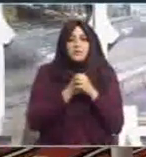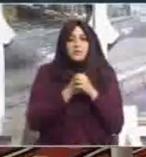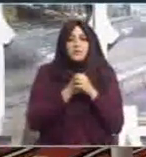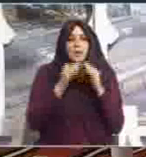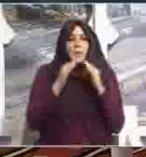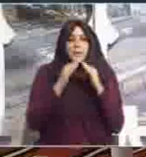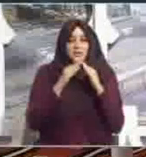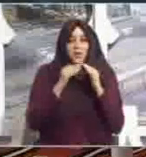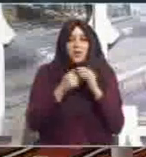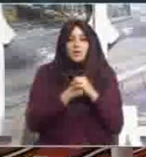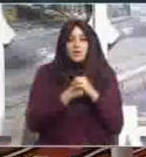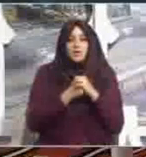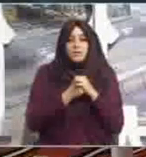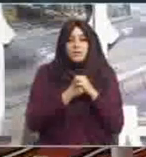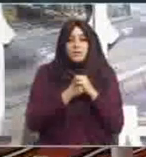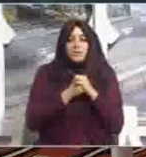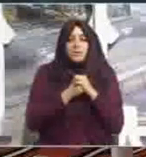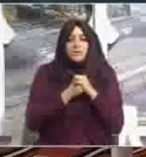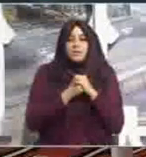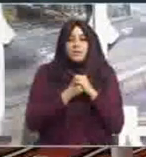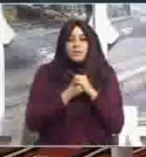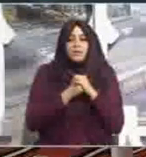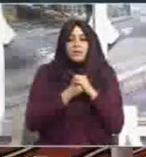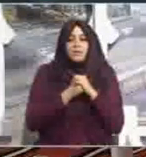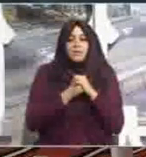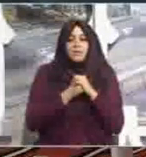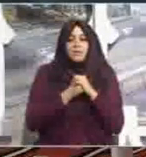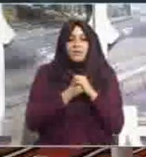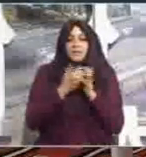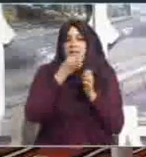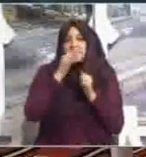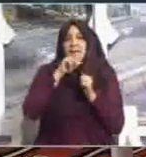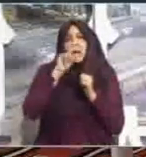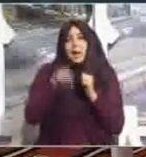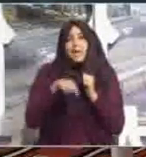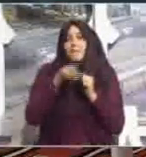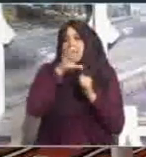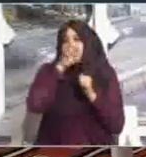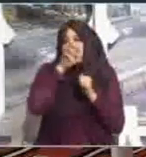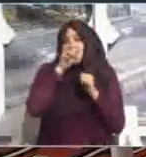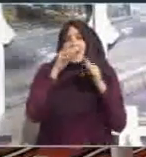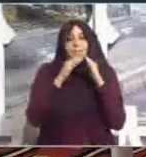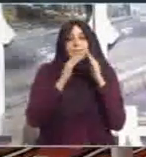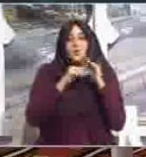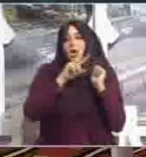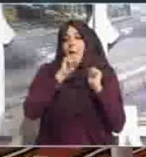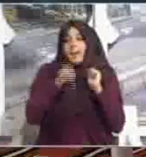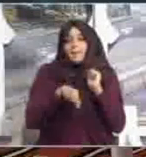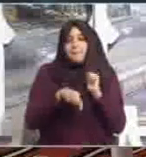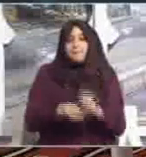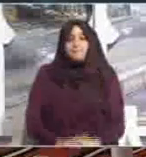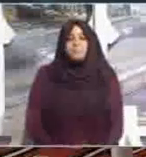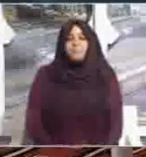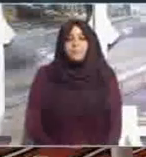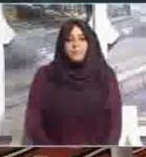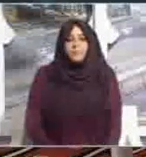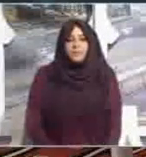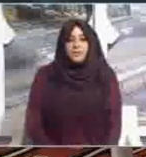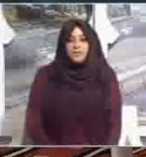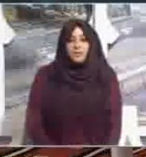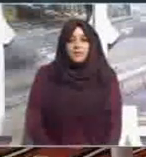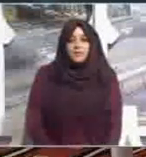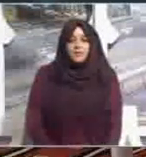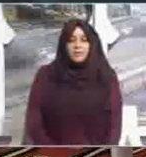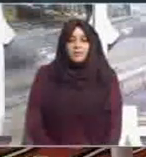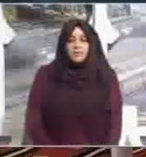الدار. زيد؟ إيه دركا قالوا لي باللي حرام، الكلب في الدار حرام. باش تلعب معاه